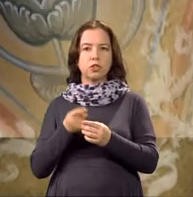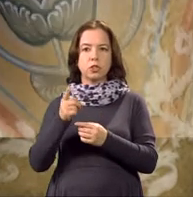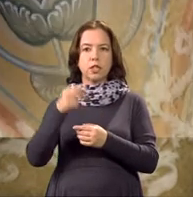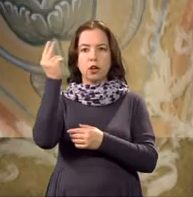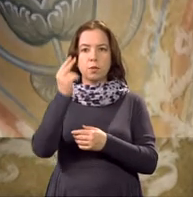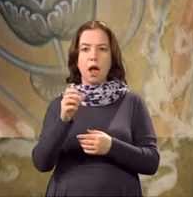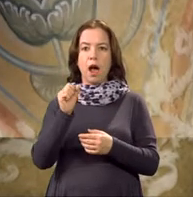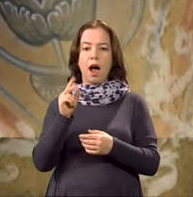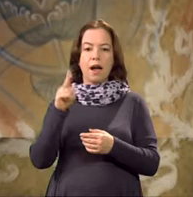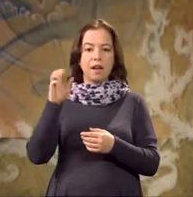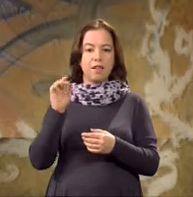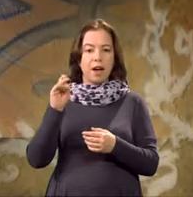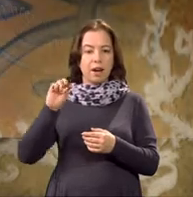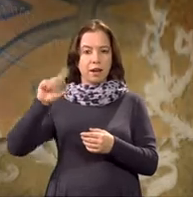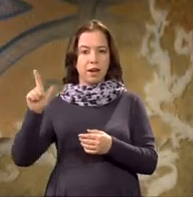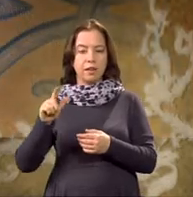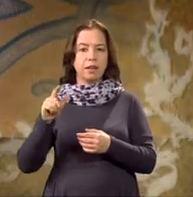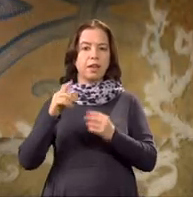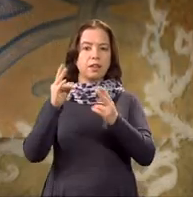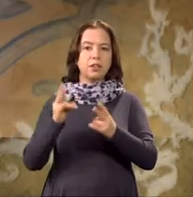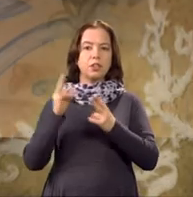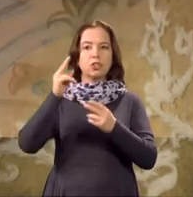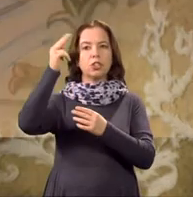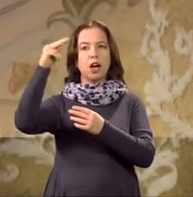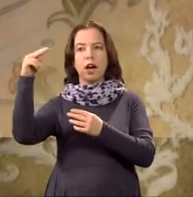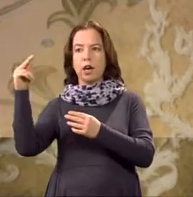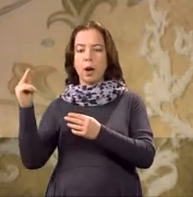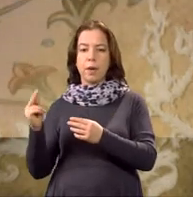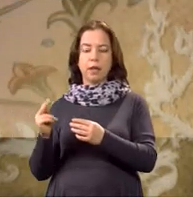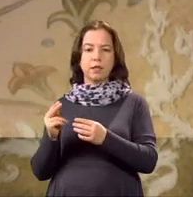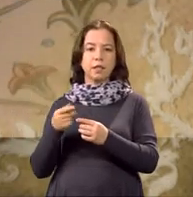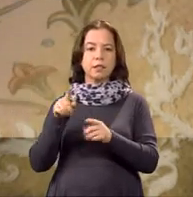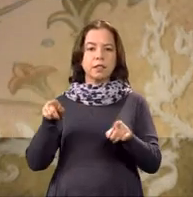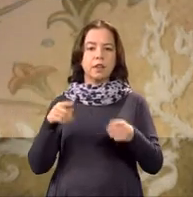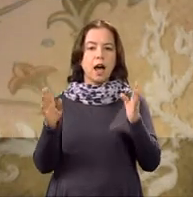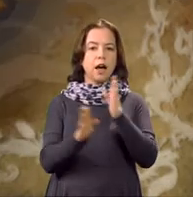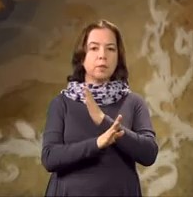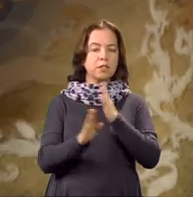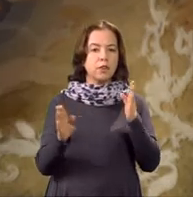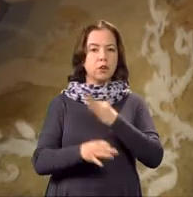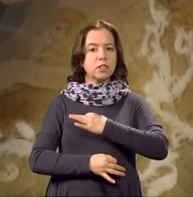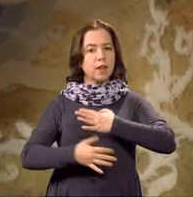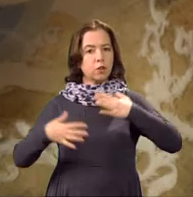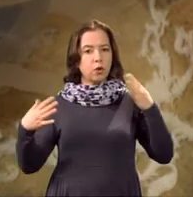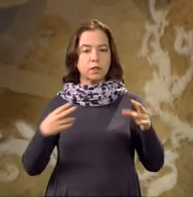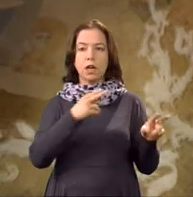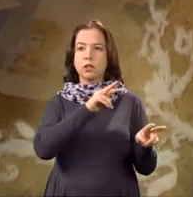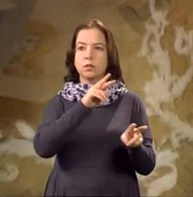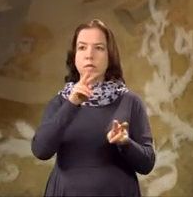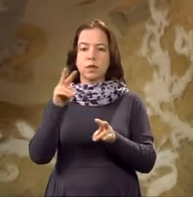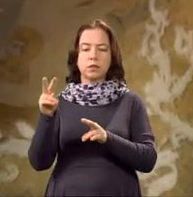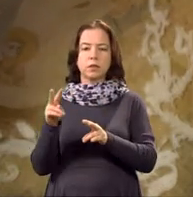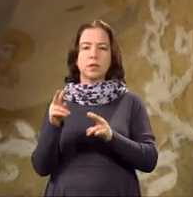Ніжні, ретельно виписані орнаменти породжують атмосферу святковості, споглядання